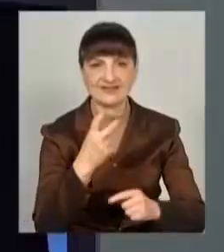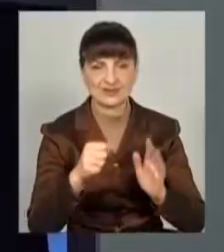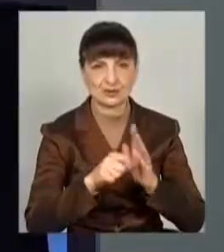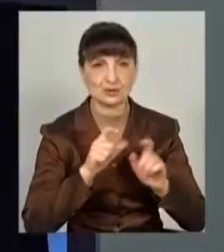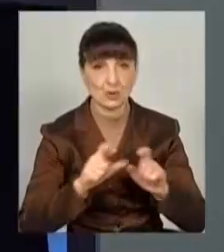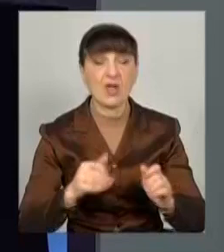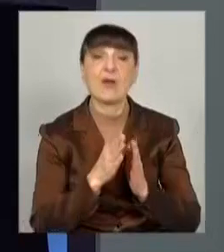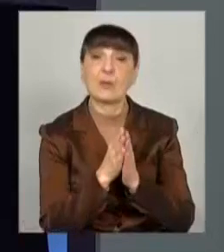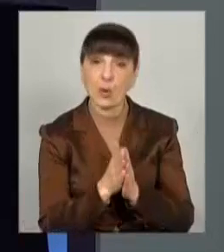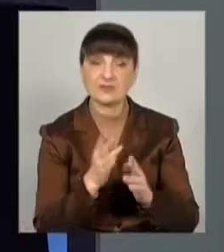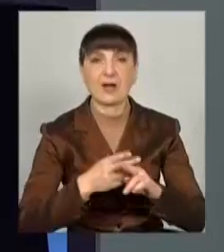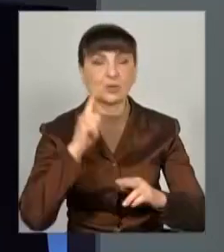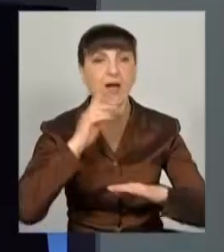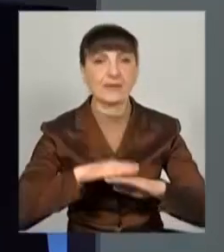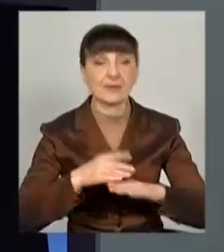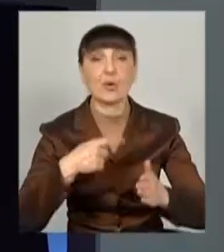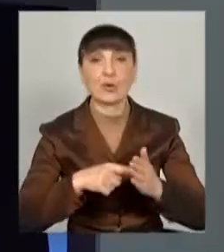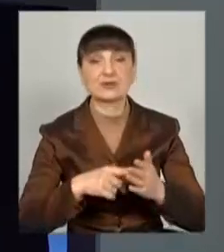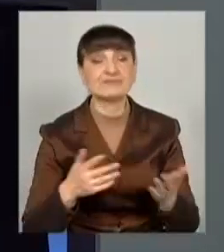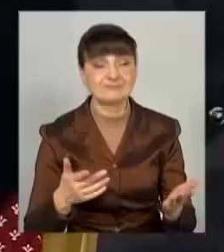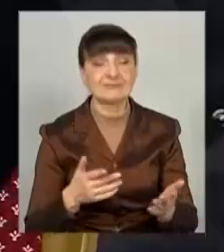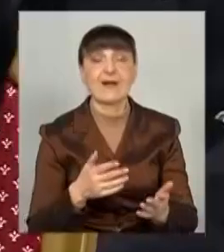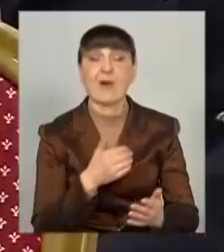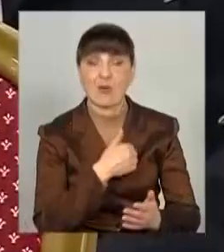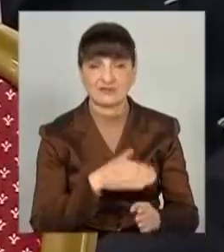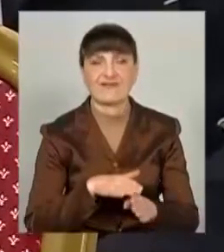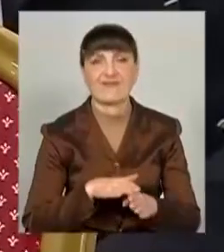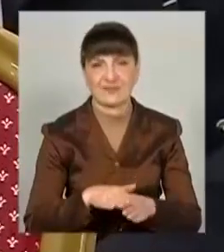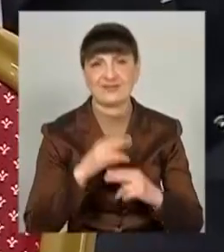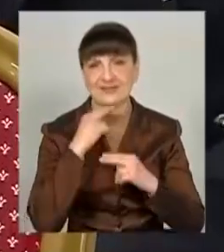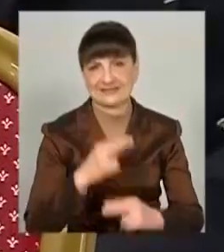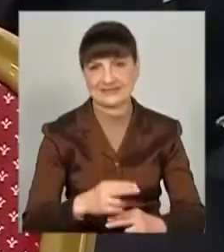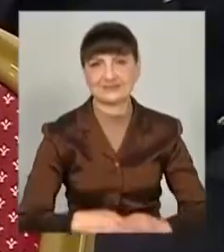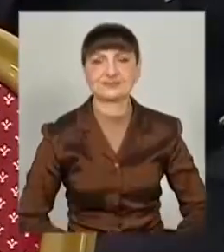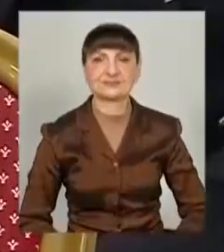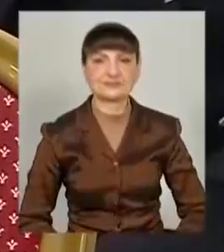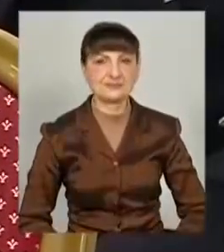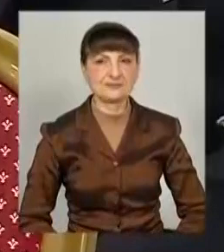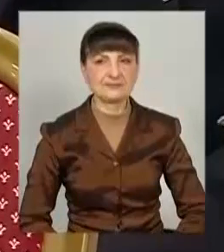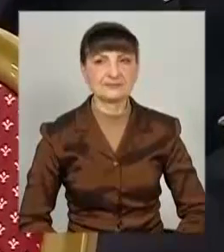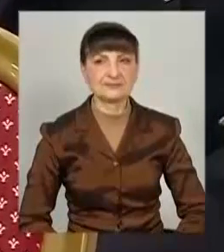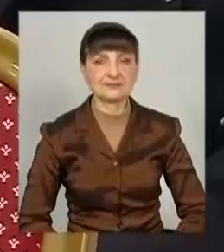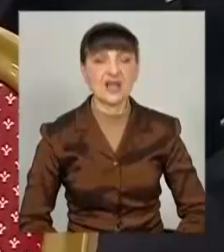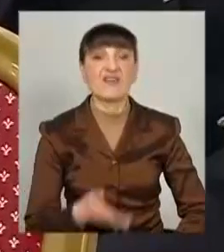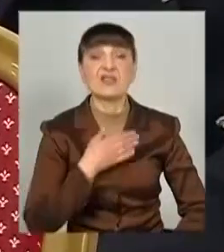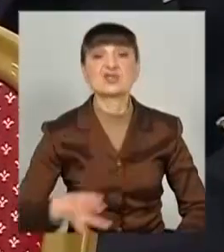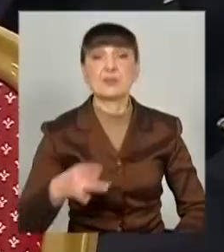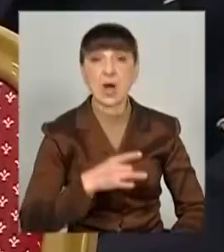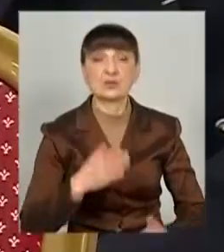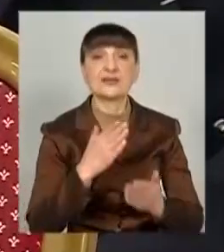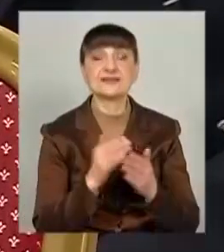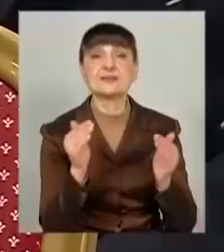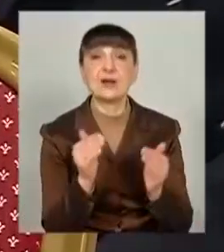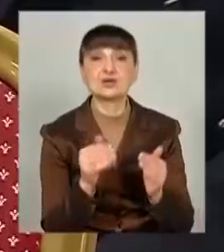школы и просьбой которая Ким города просто не смог оставить без внимания в нашем районе есть